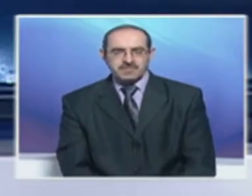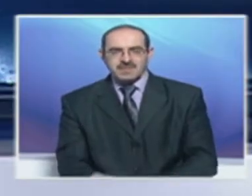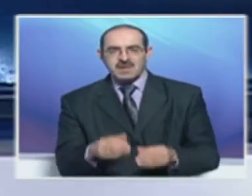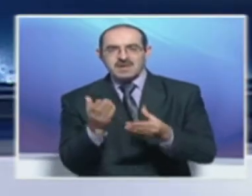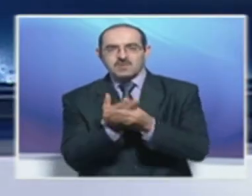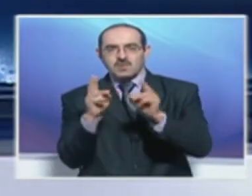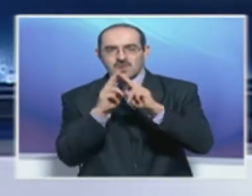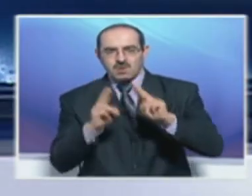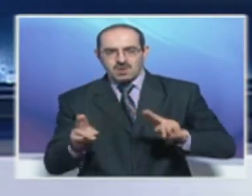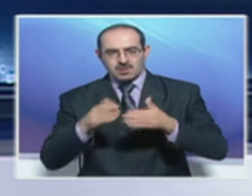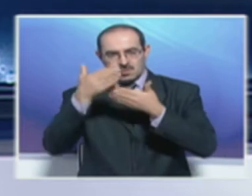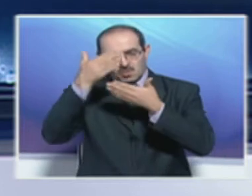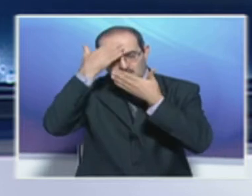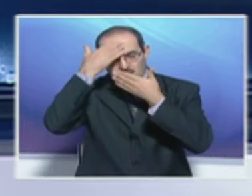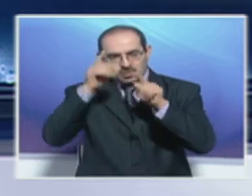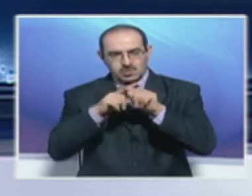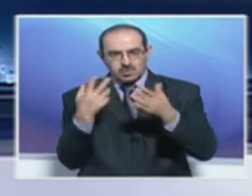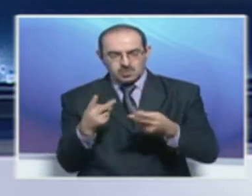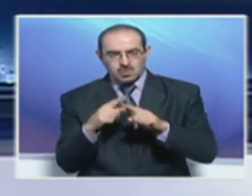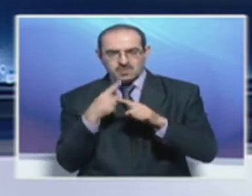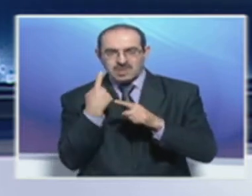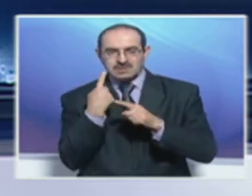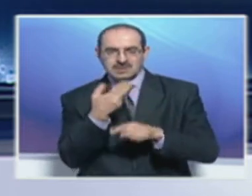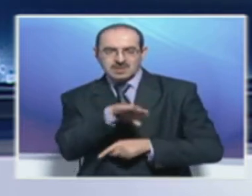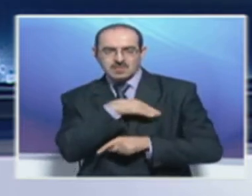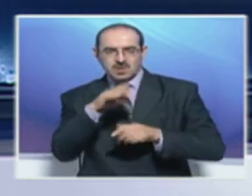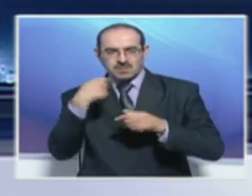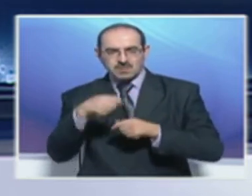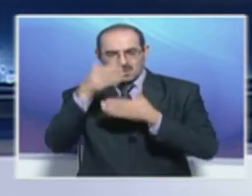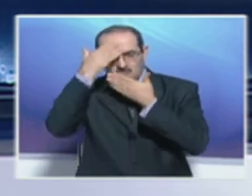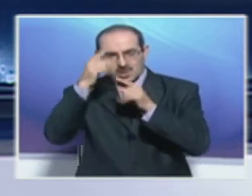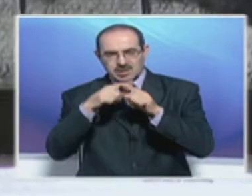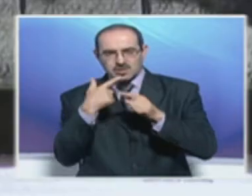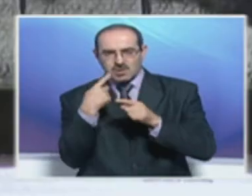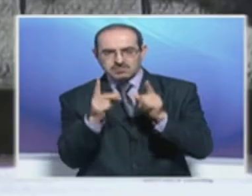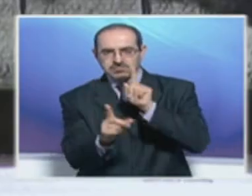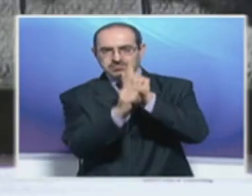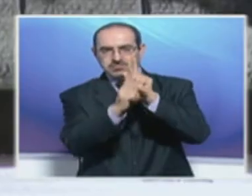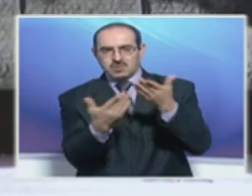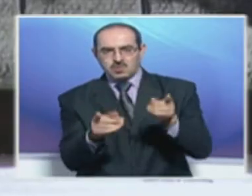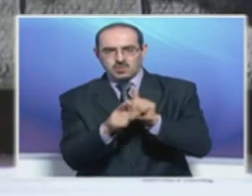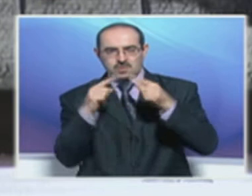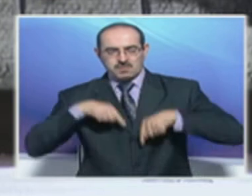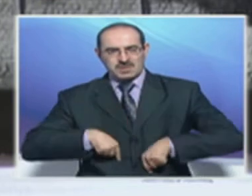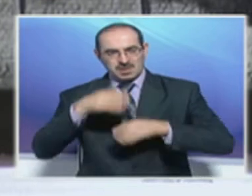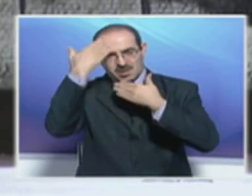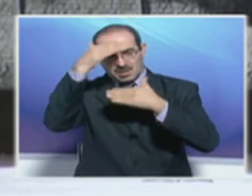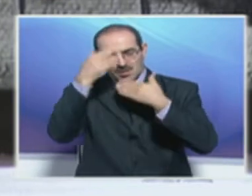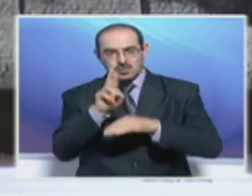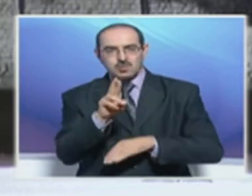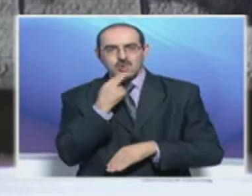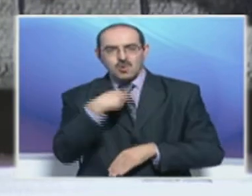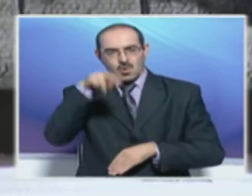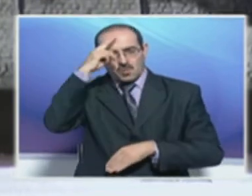وفي ملف الشرقية الأوسط، يلتقي اليوم رئيس السلطة الفلسطينية محمود عباس أبو مازن يلتقي مع وزراء خارجية الاتحاد